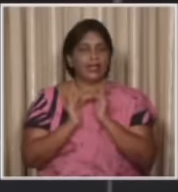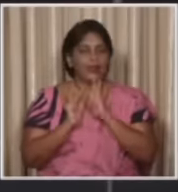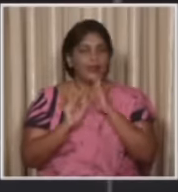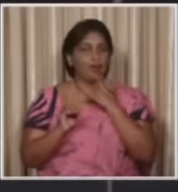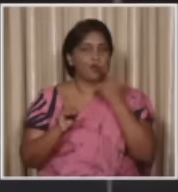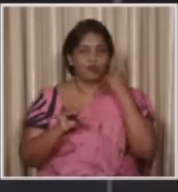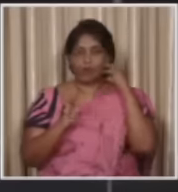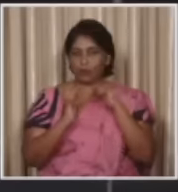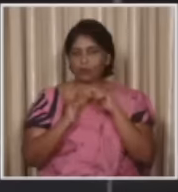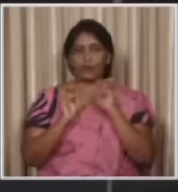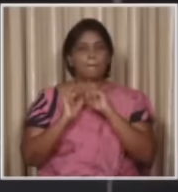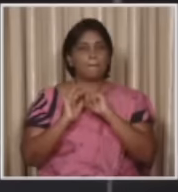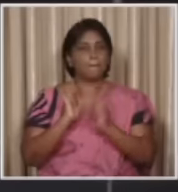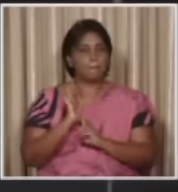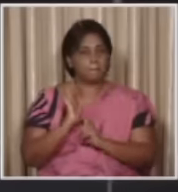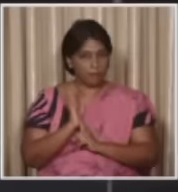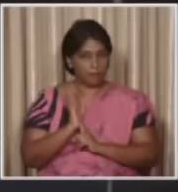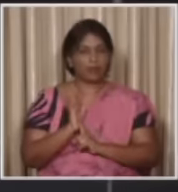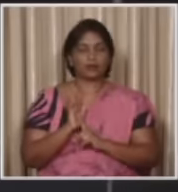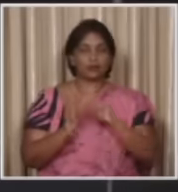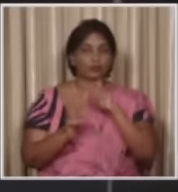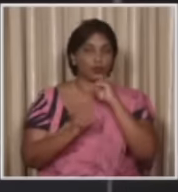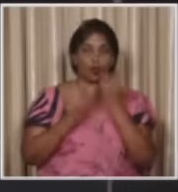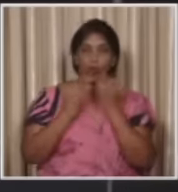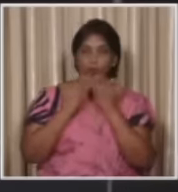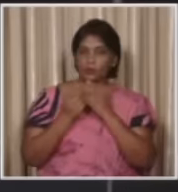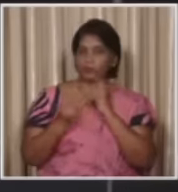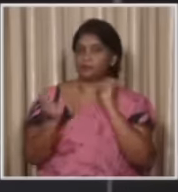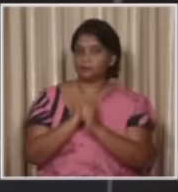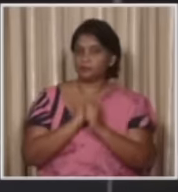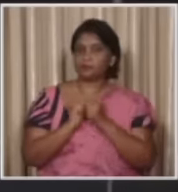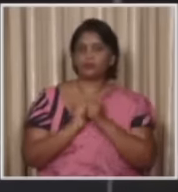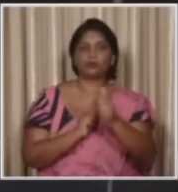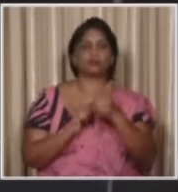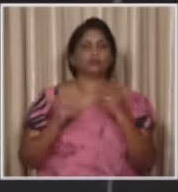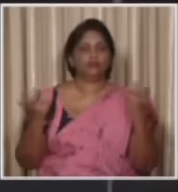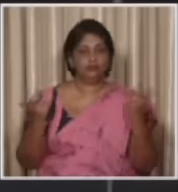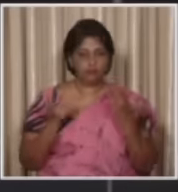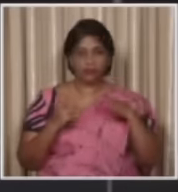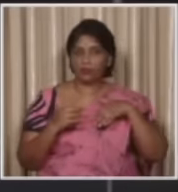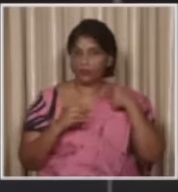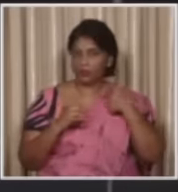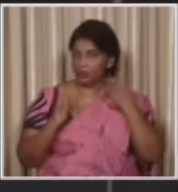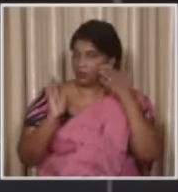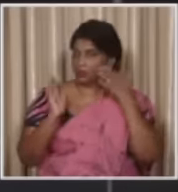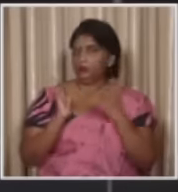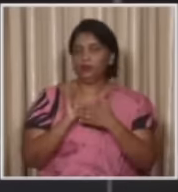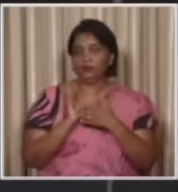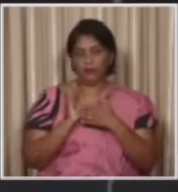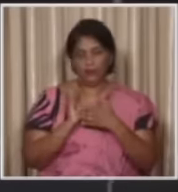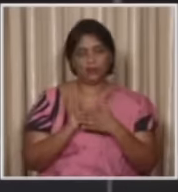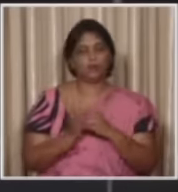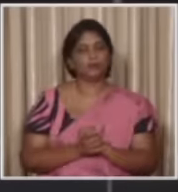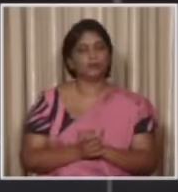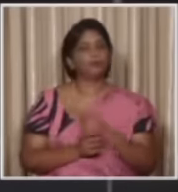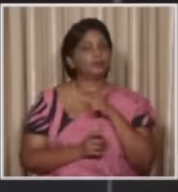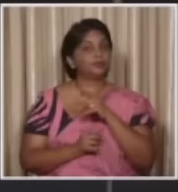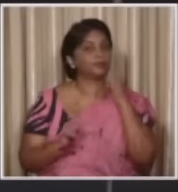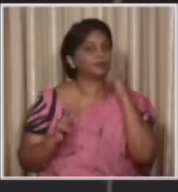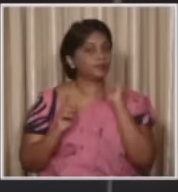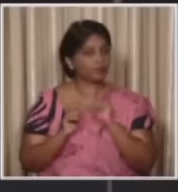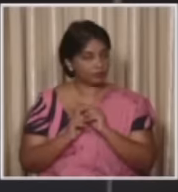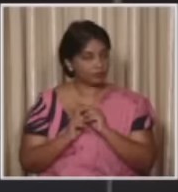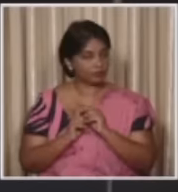Sansodana, Sesta dikarne, Magapeni Manua, it took a lane a hike in a mulika carne. The me some